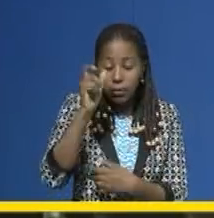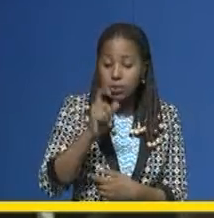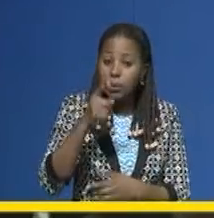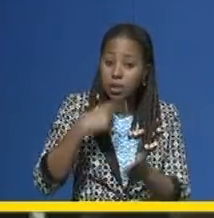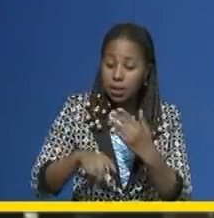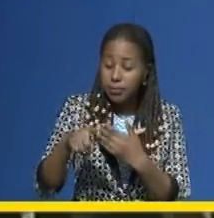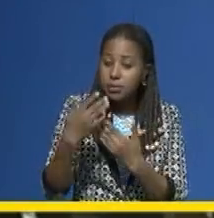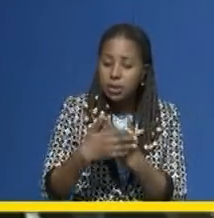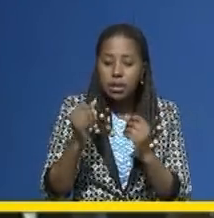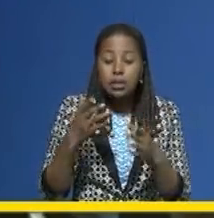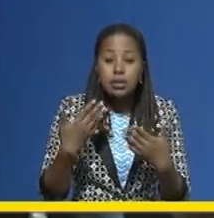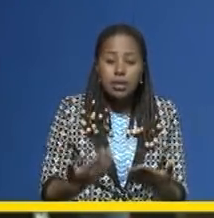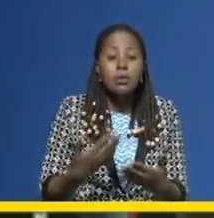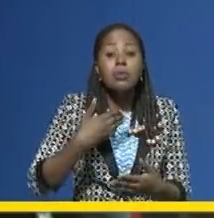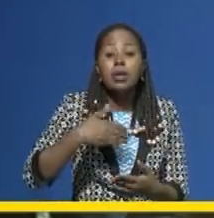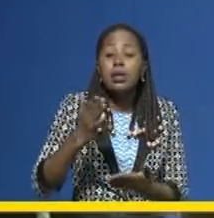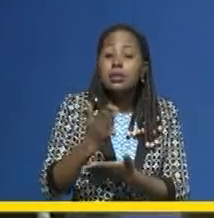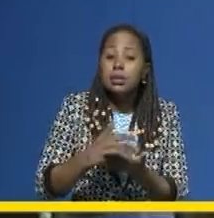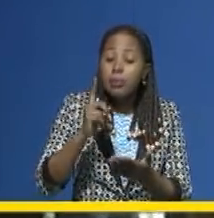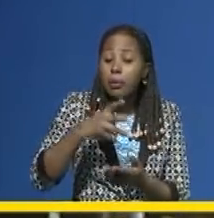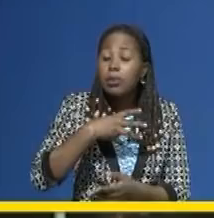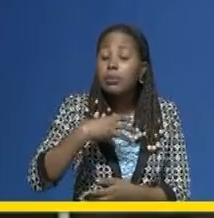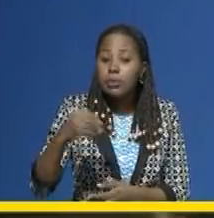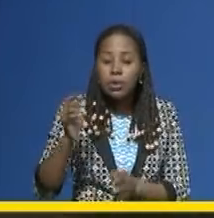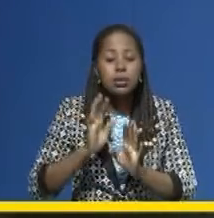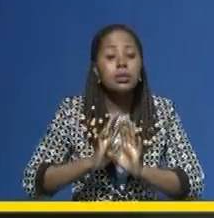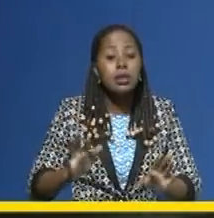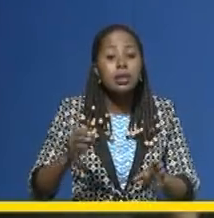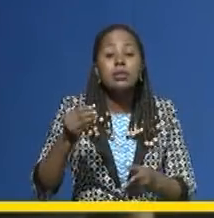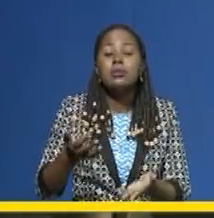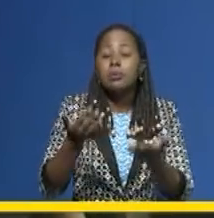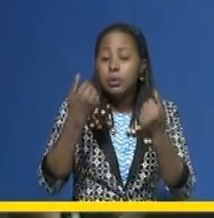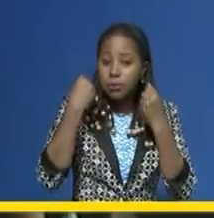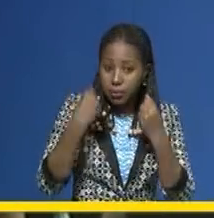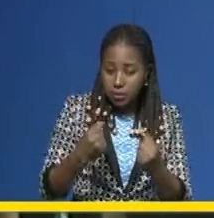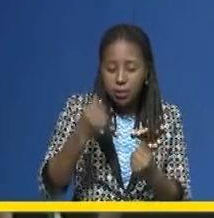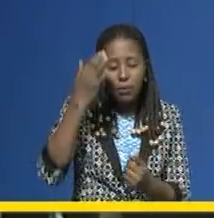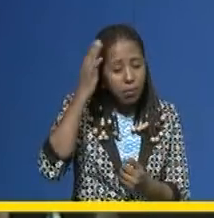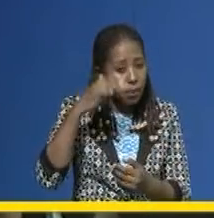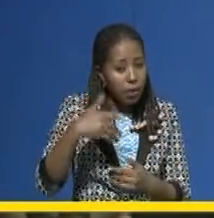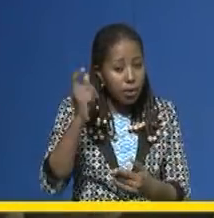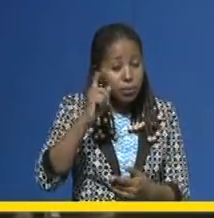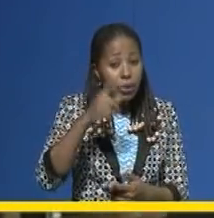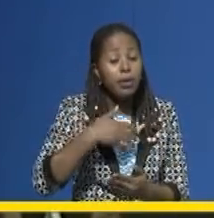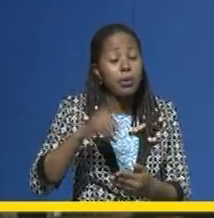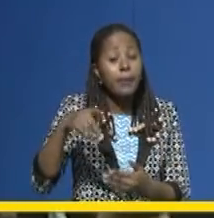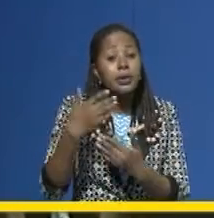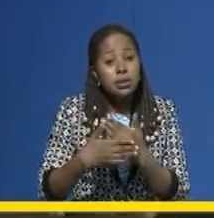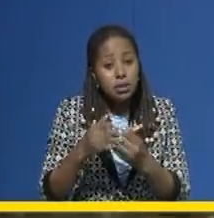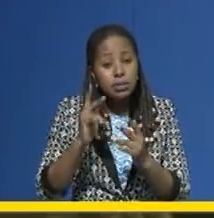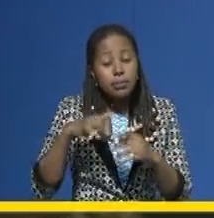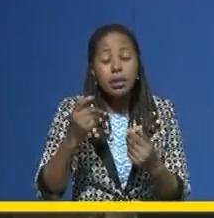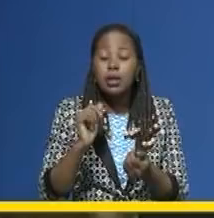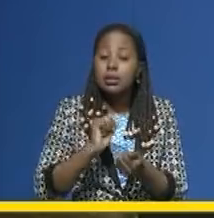wanaoingia nchini, lakini sasa hivi ukienda hata sehemu ya wanaoondoka tayari tumeshaimarisha ili kuonekana kwamba hakuna mtu atakayeondoka nchini au kuingia nchini